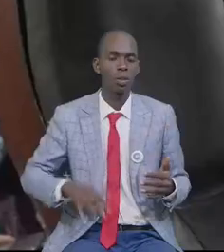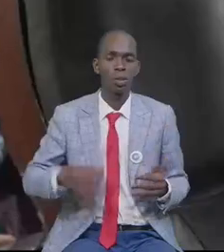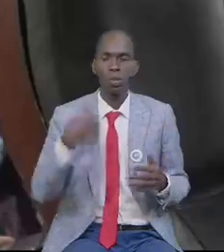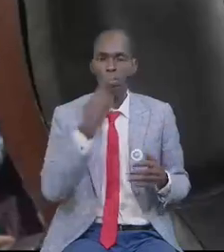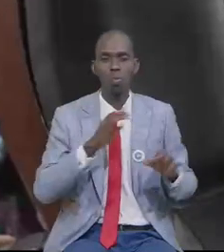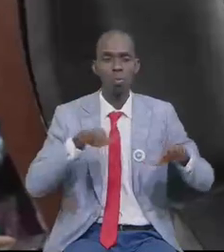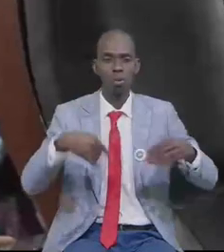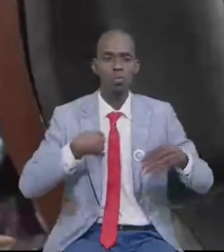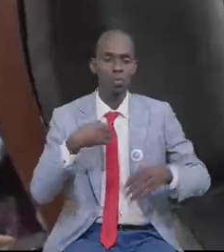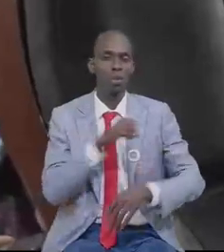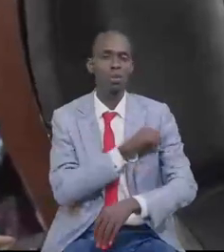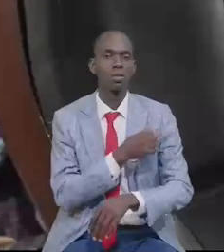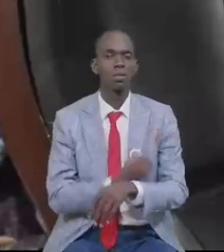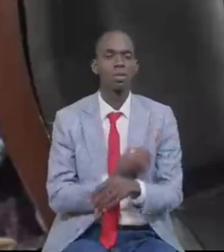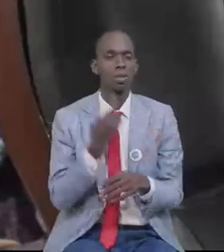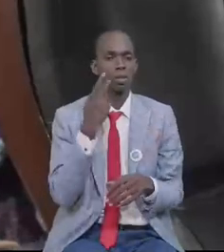Verset